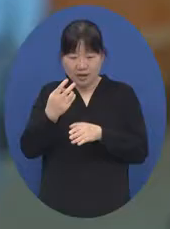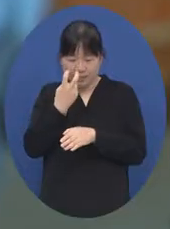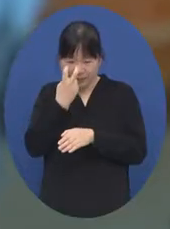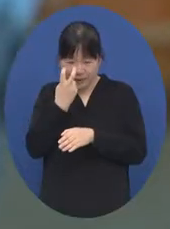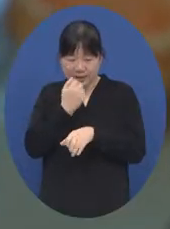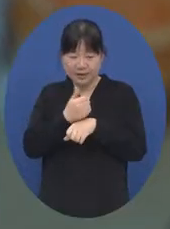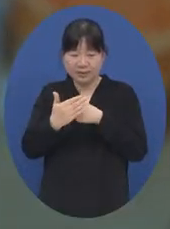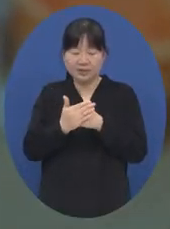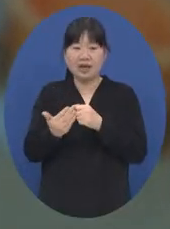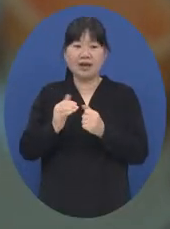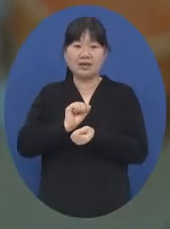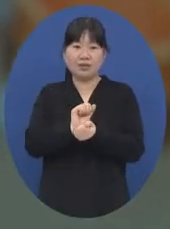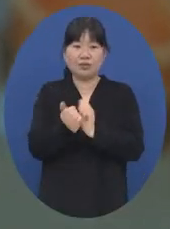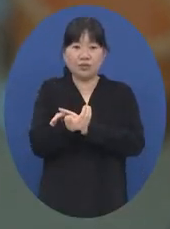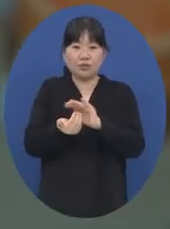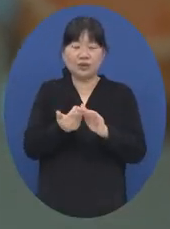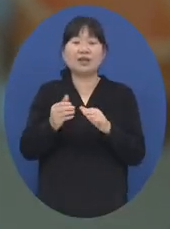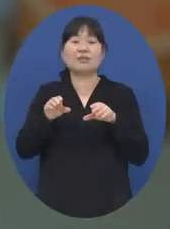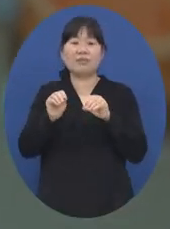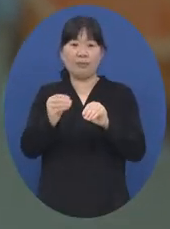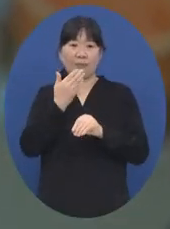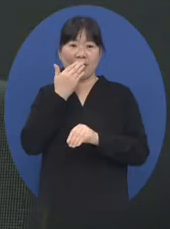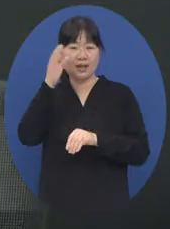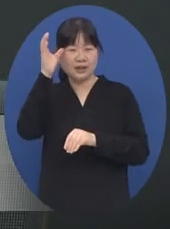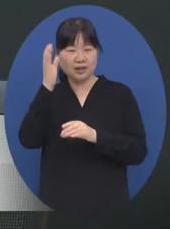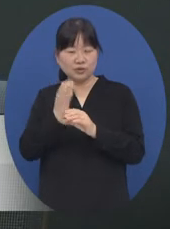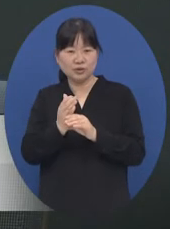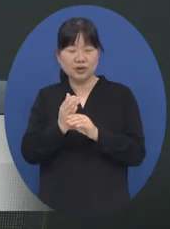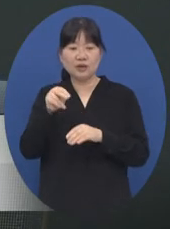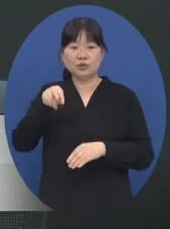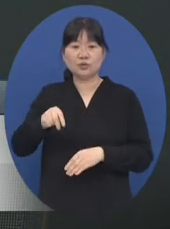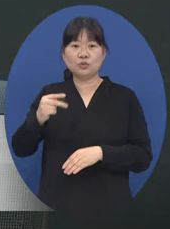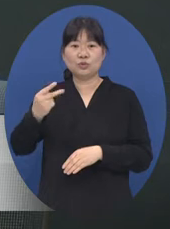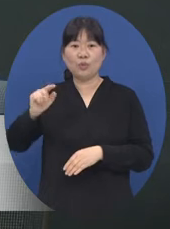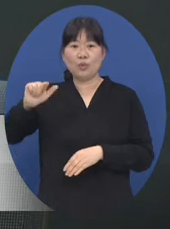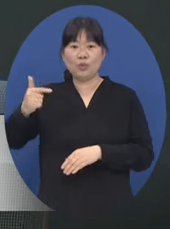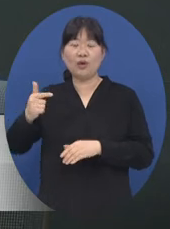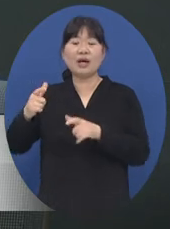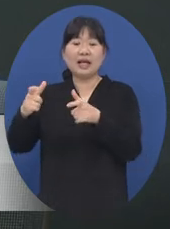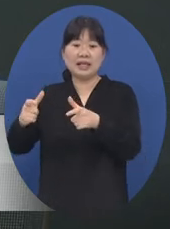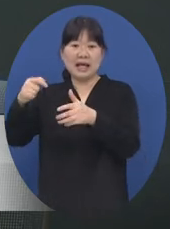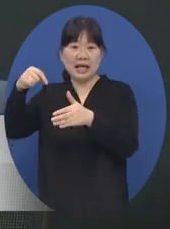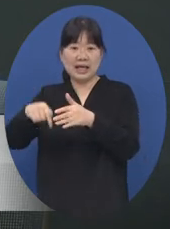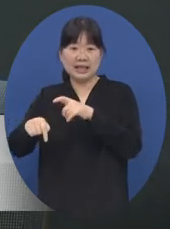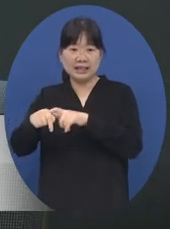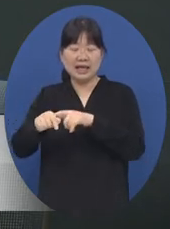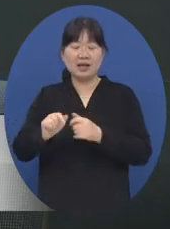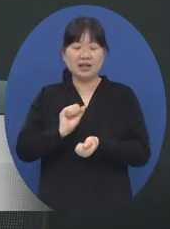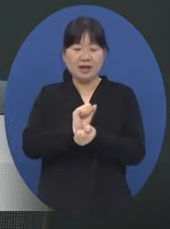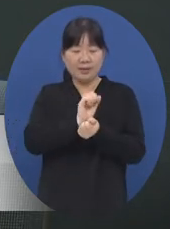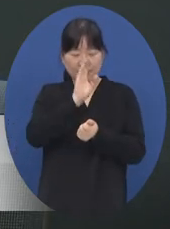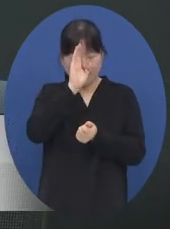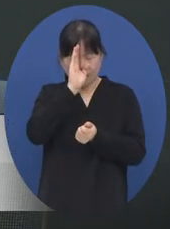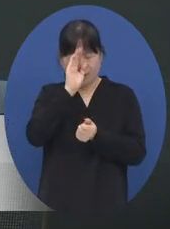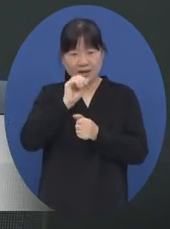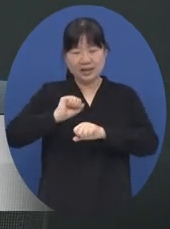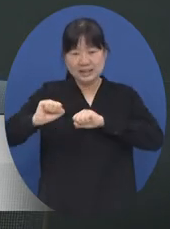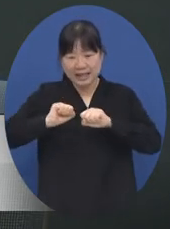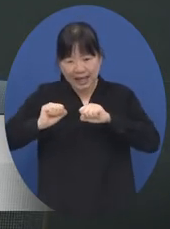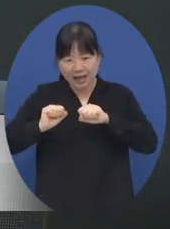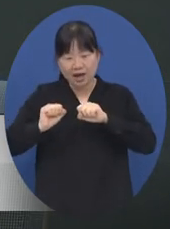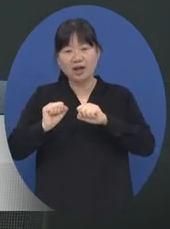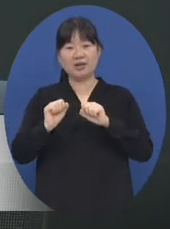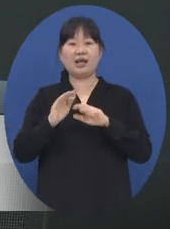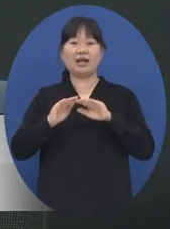감염병 확산을 조기에 막을 수 있을 것으로 기대하고 있습니다. 수도권 지역의 감염병 대응 체계 역량 강화에